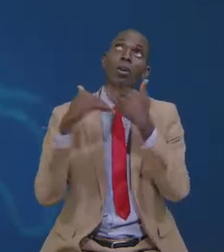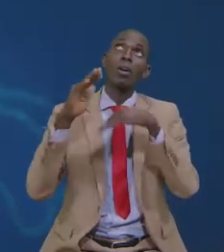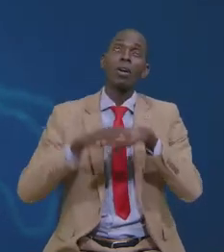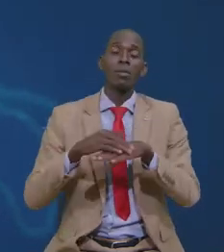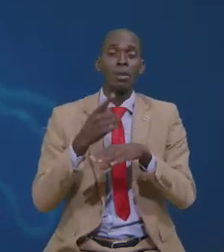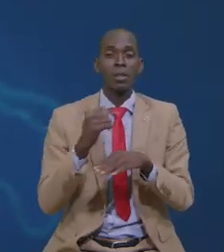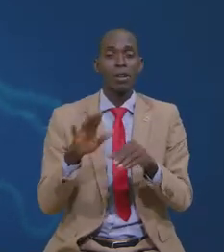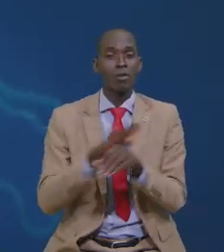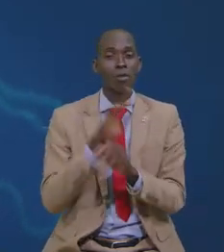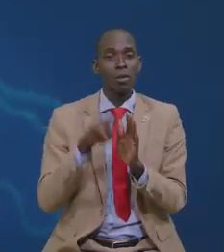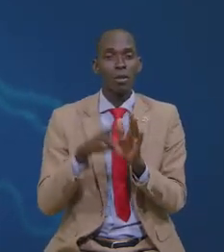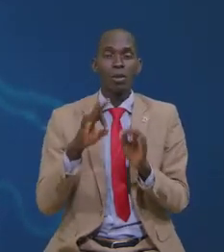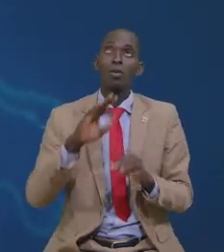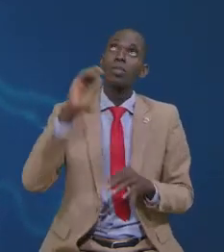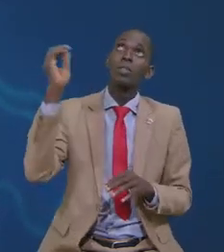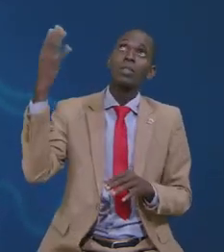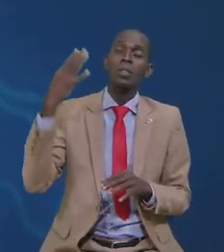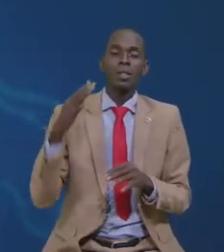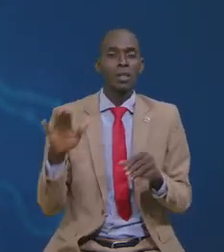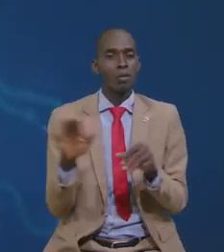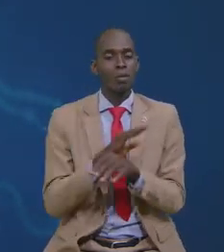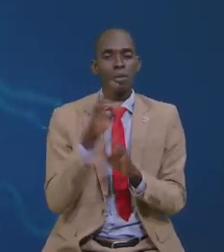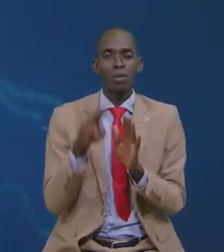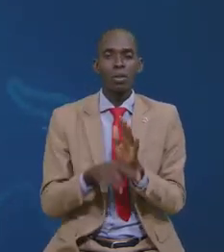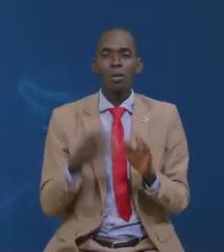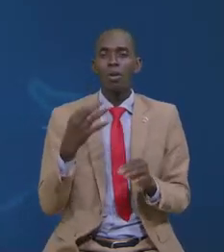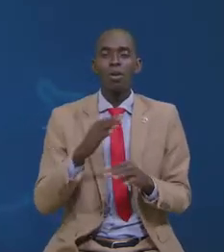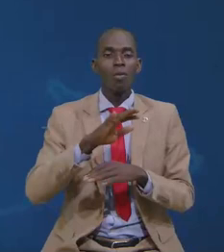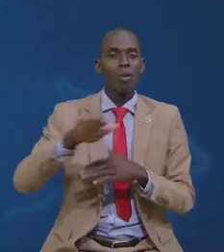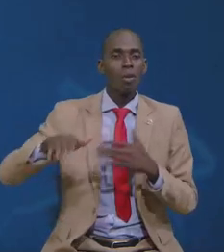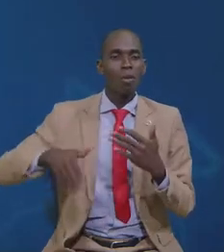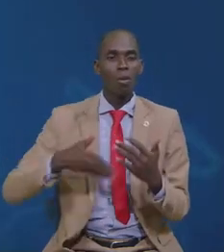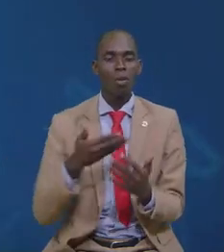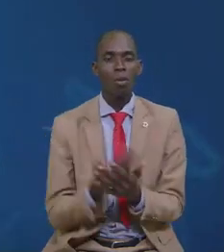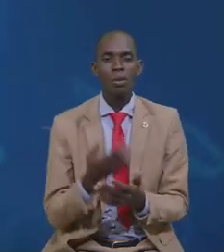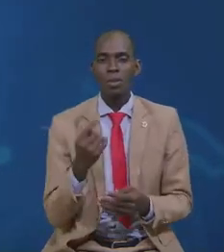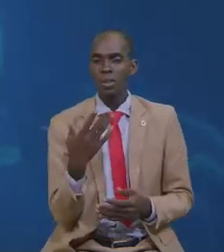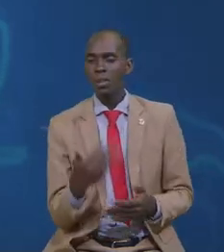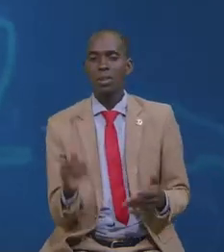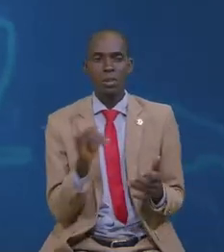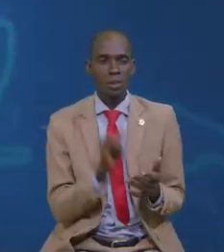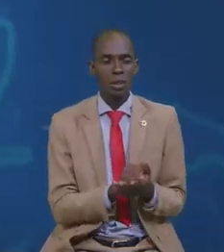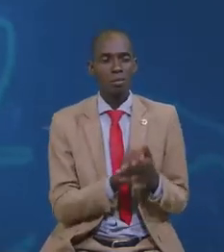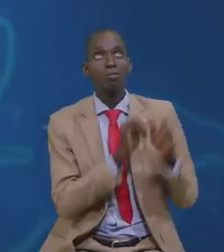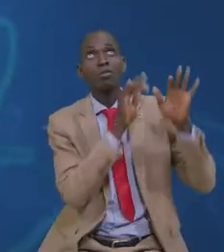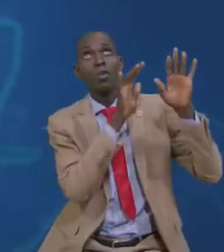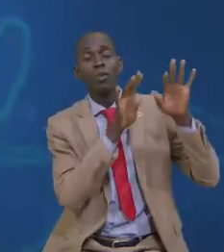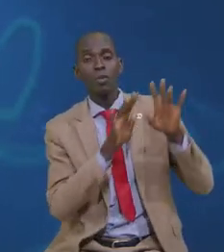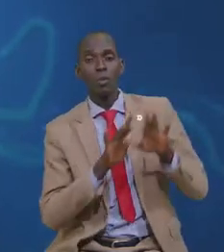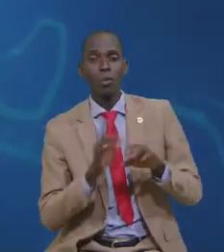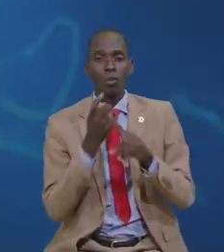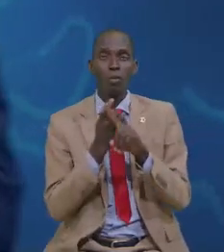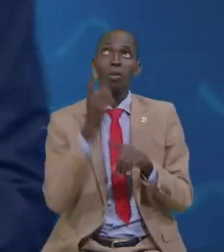du ciel, la plénitude de la grâce, la plénitude de toutes les vertus